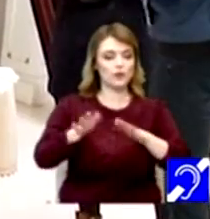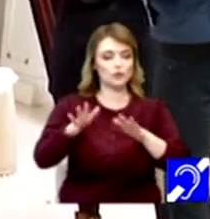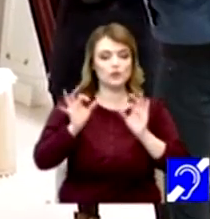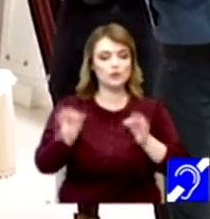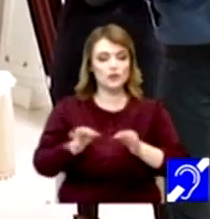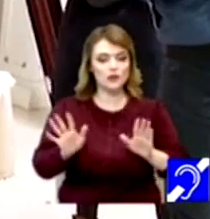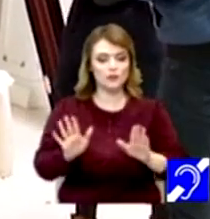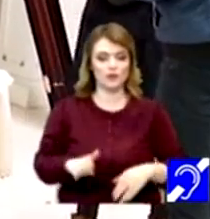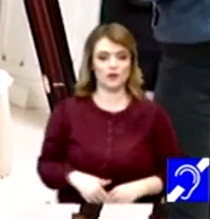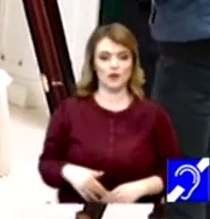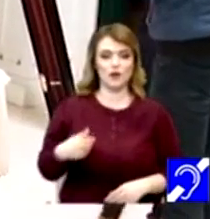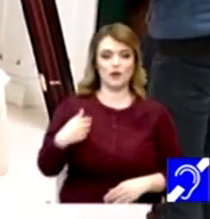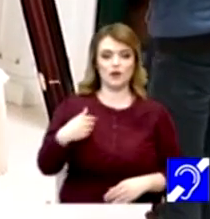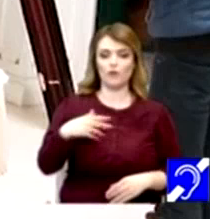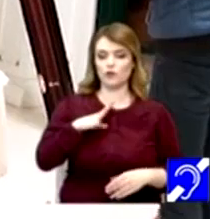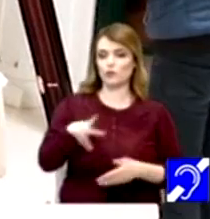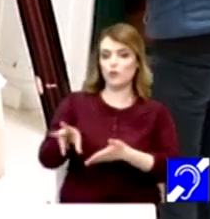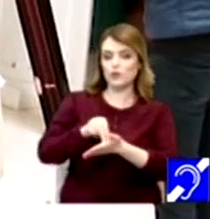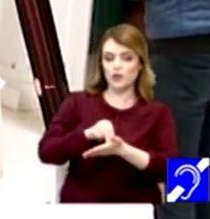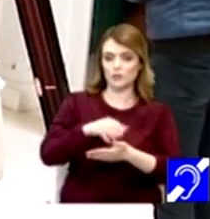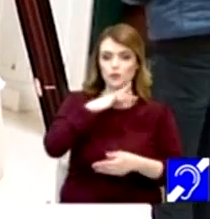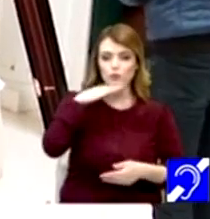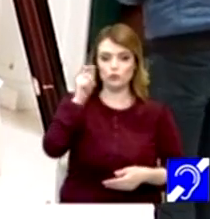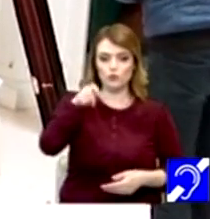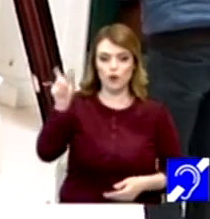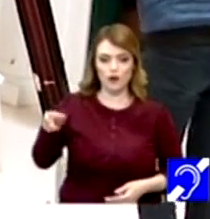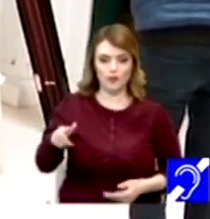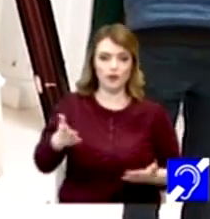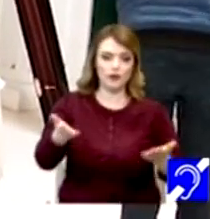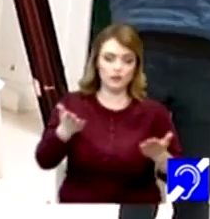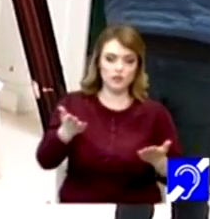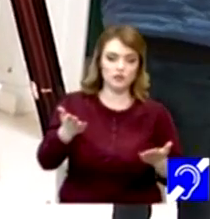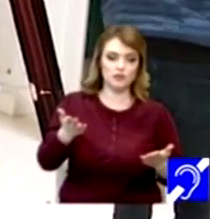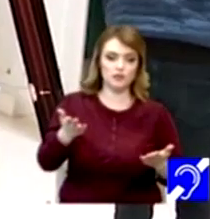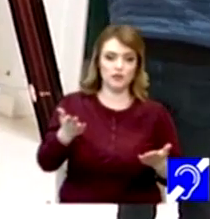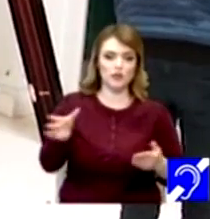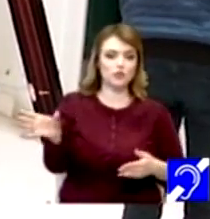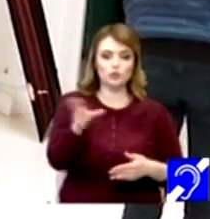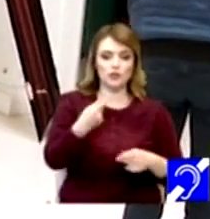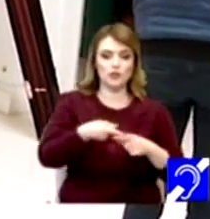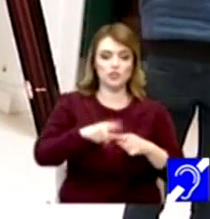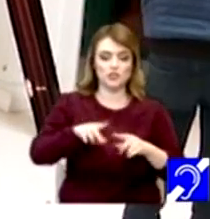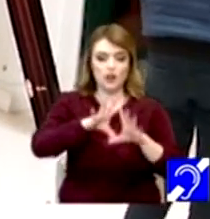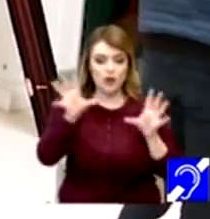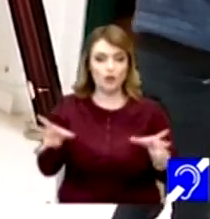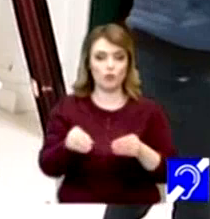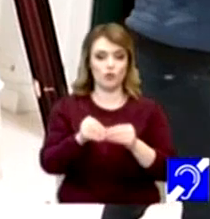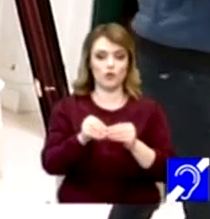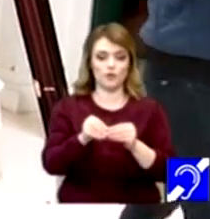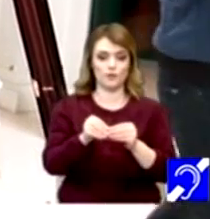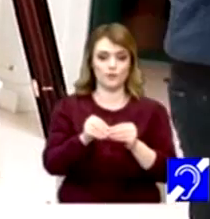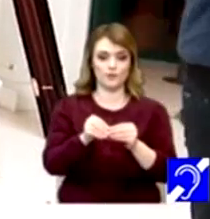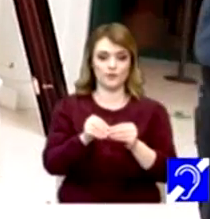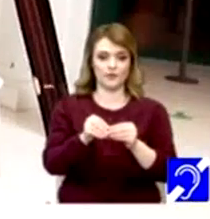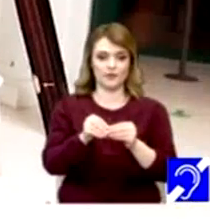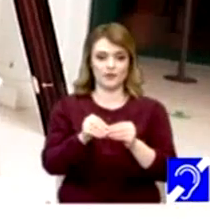Era un model pentru mulți. Și bineînțeles că toate astea la un loc